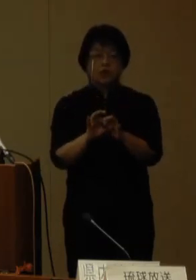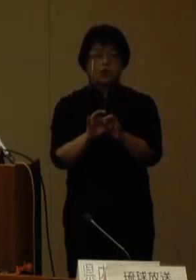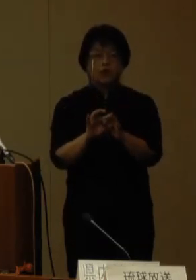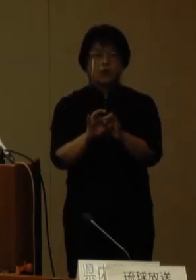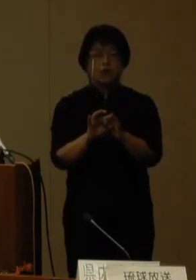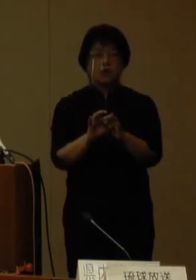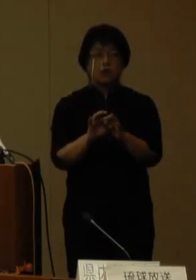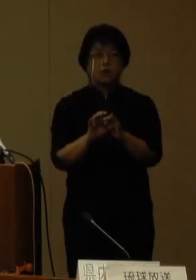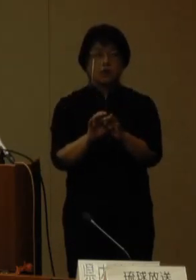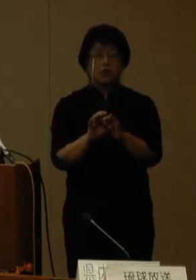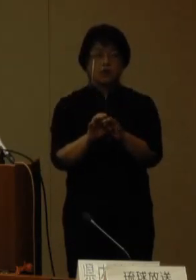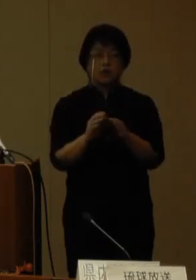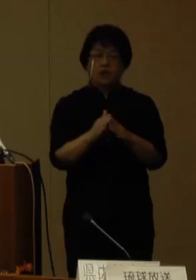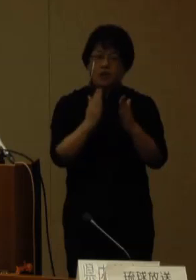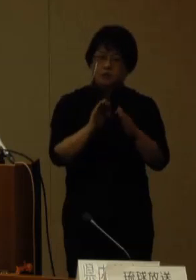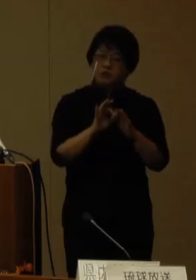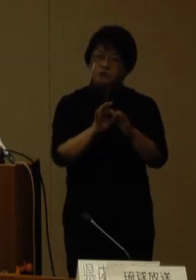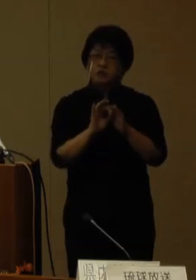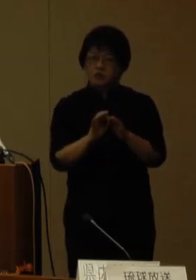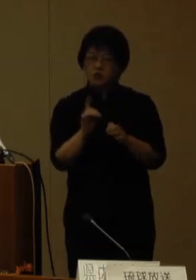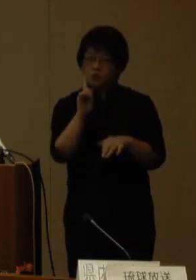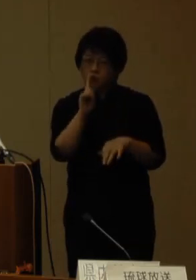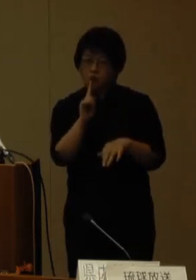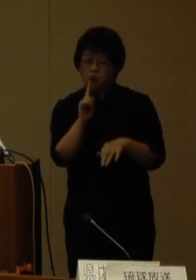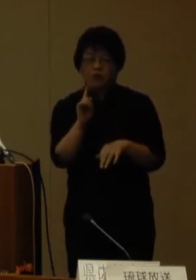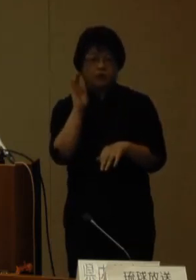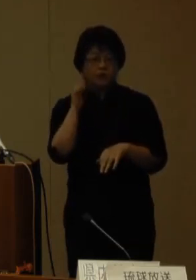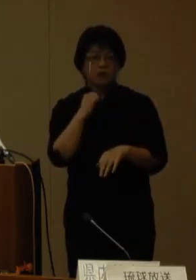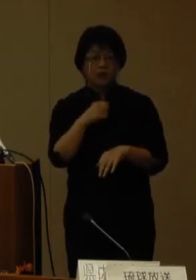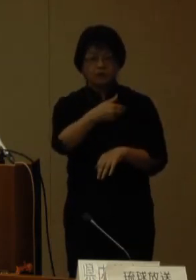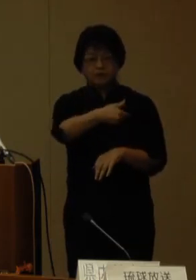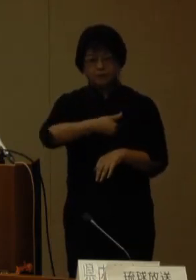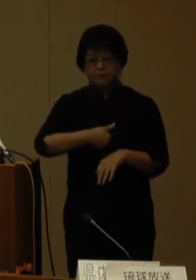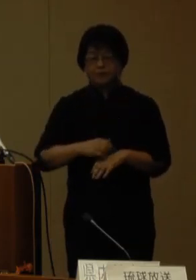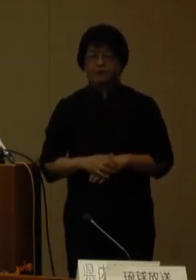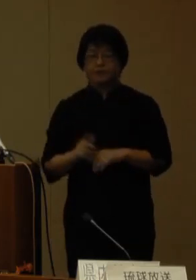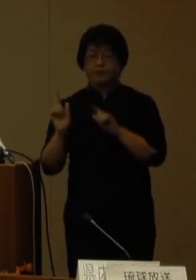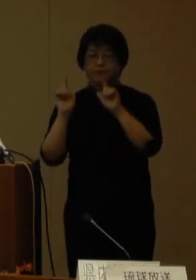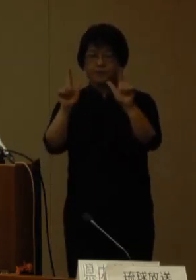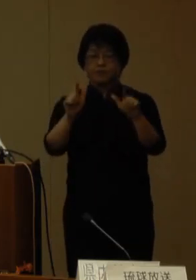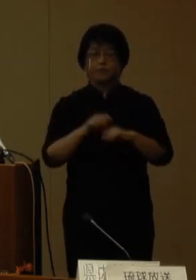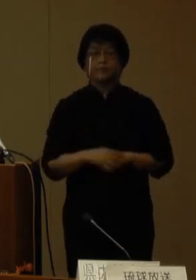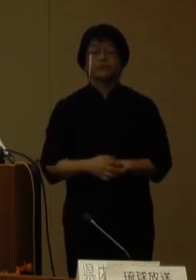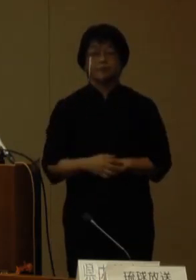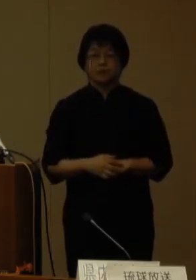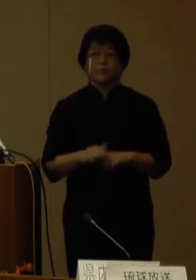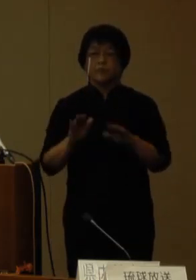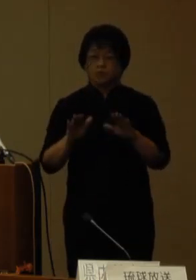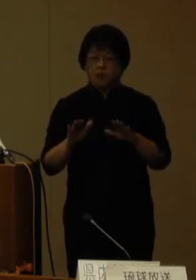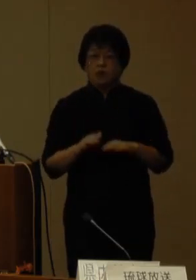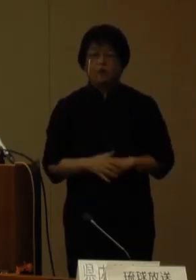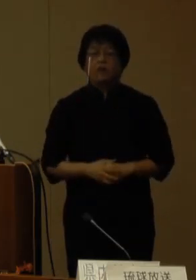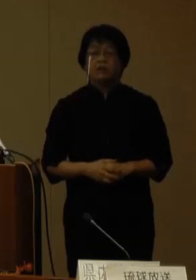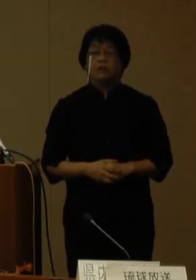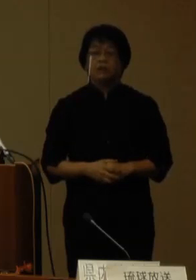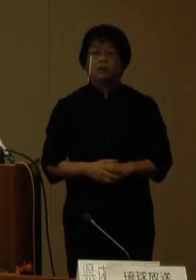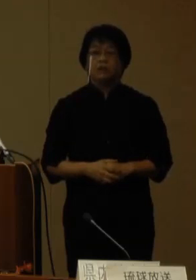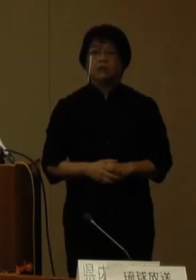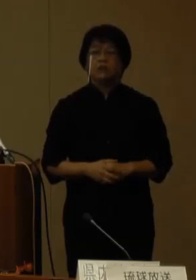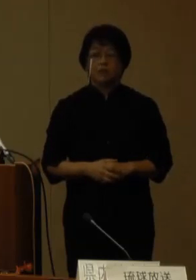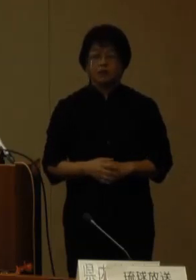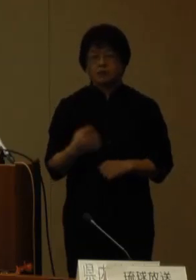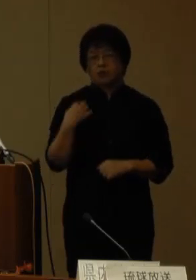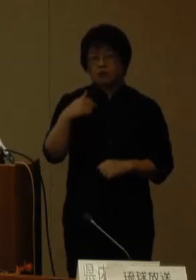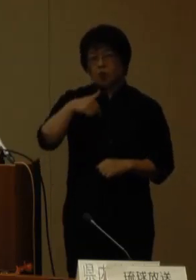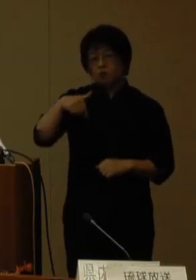え、縮小開催などを検討するかどうか教えてください。 はい、現在のところ部局の方